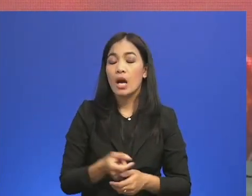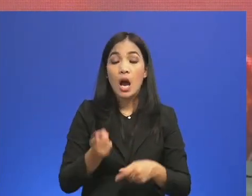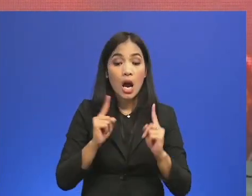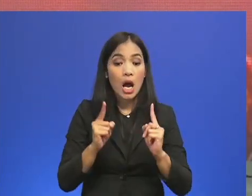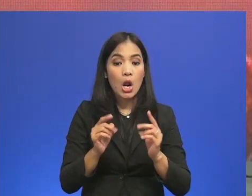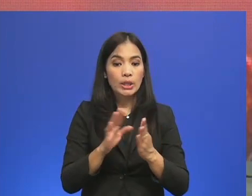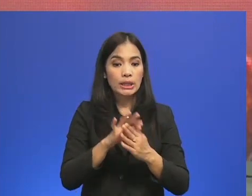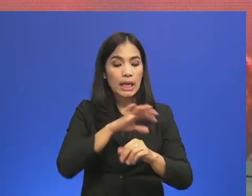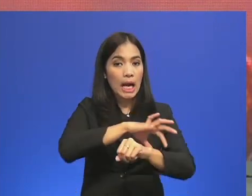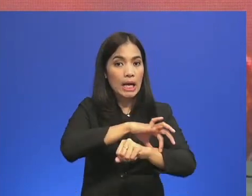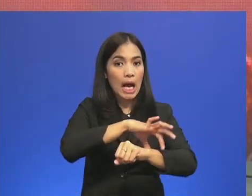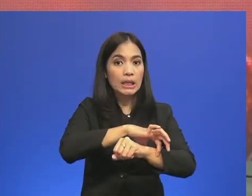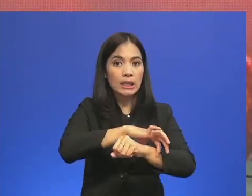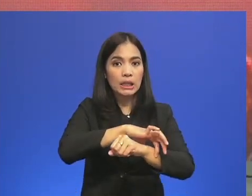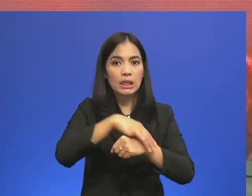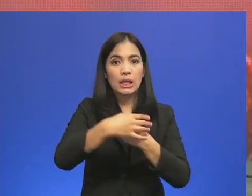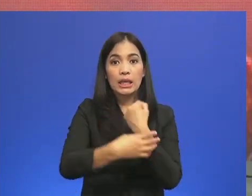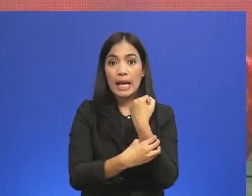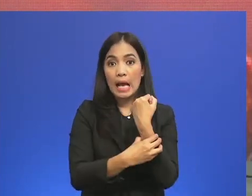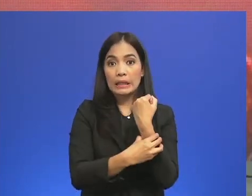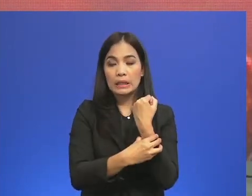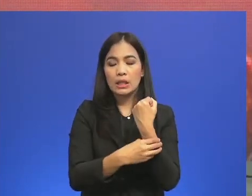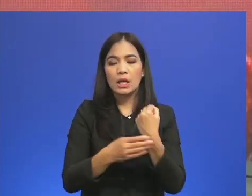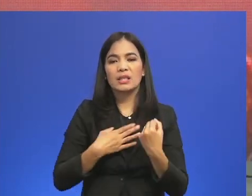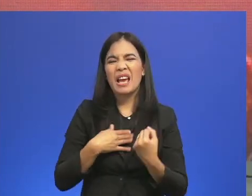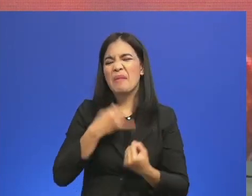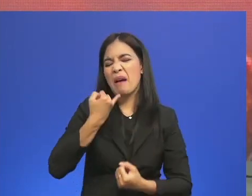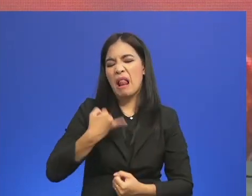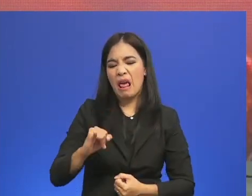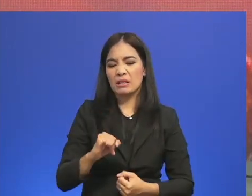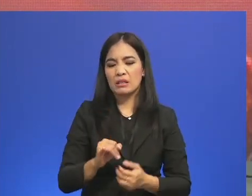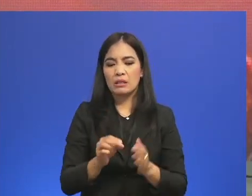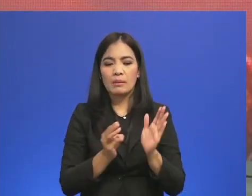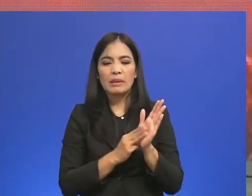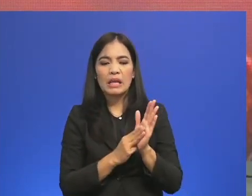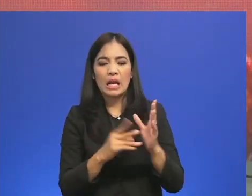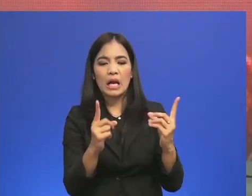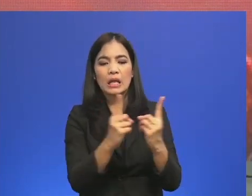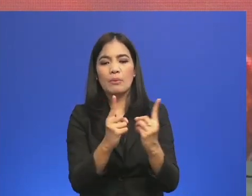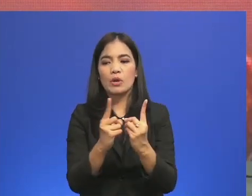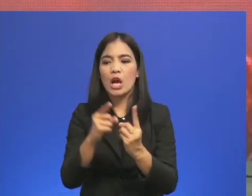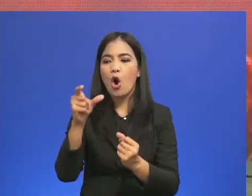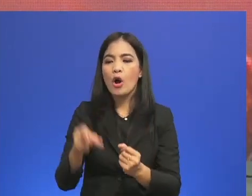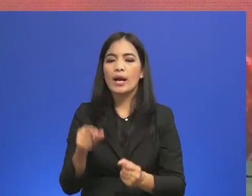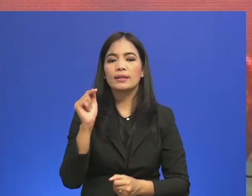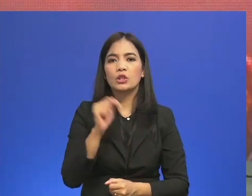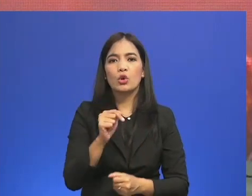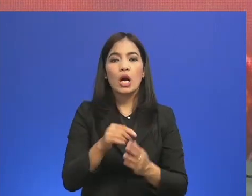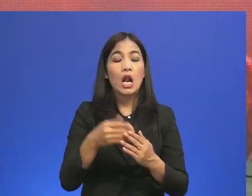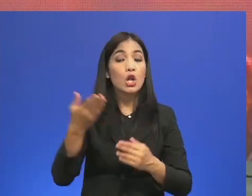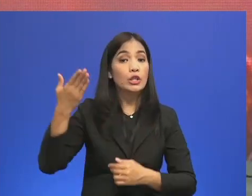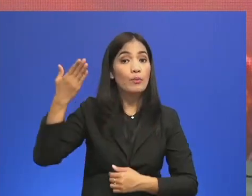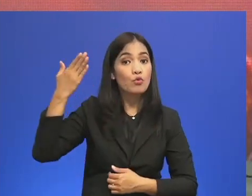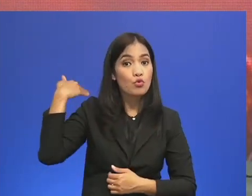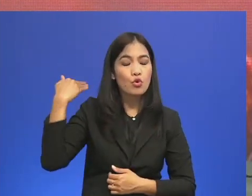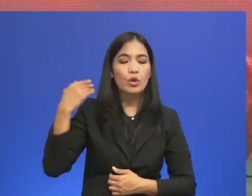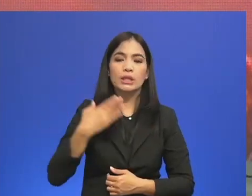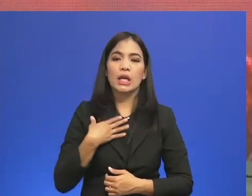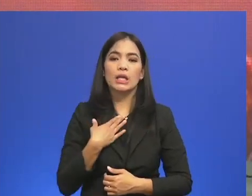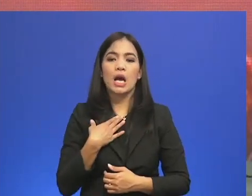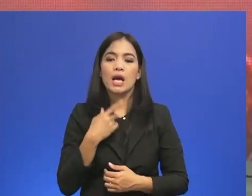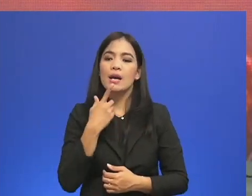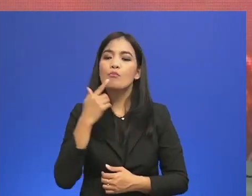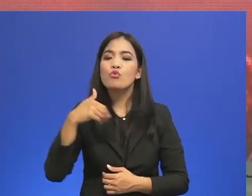secara daging terus terang saya malas urusan sama orang-orang ini. Kalau dulu saya tidak malas karena saya butuh